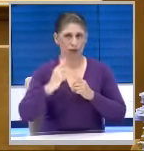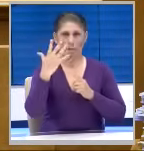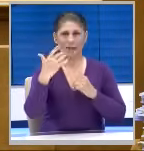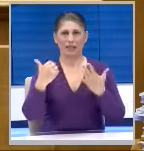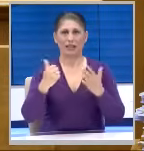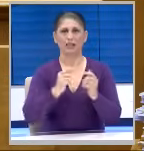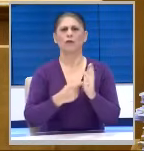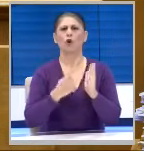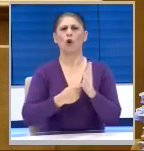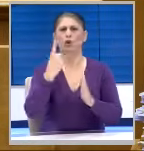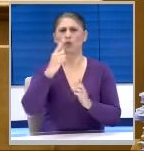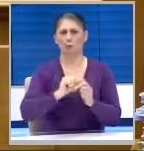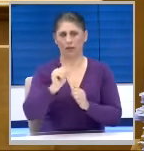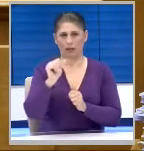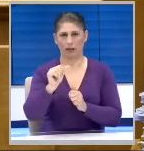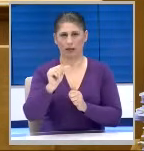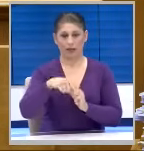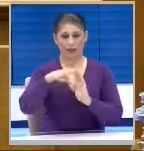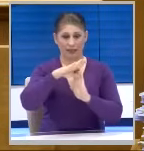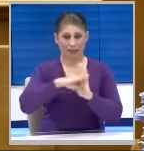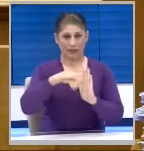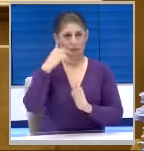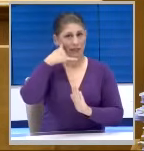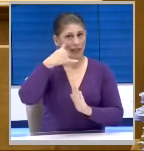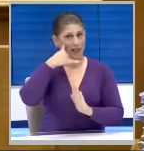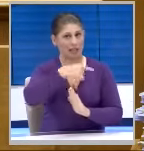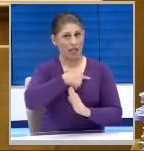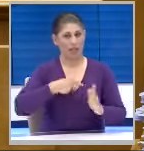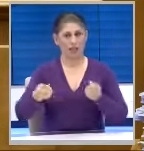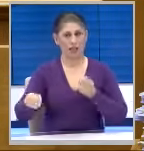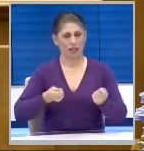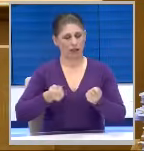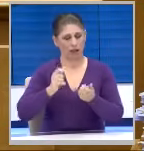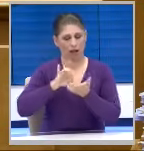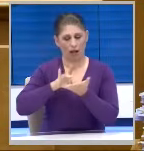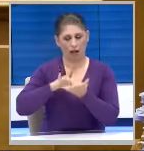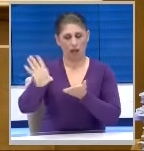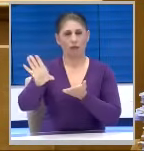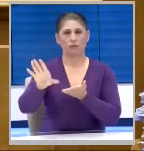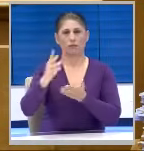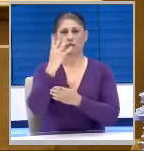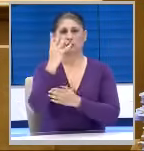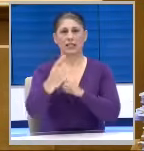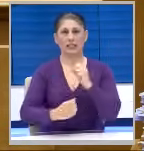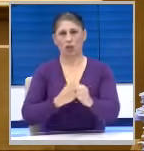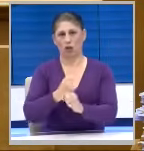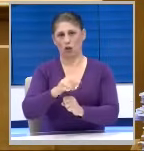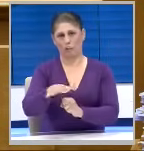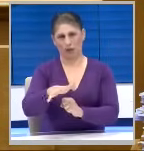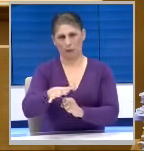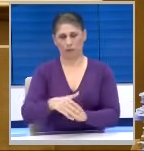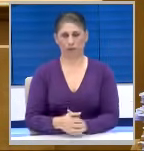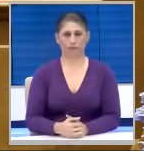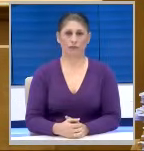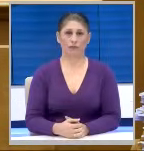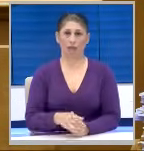φορές το μήνα το σύστημα τηλεδιοίκησης έχει τεθεί εκτός εδώ και τέσσερα χρόνια περίπου